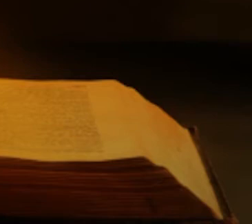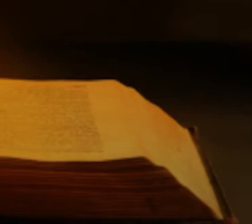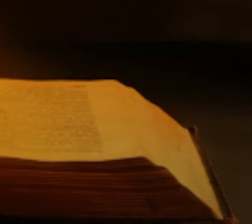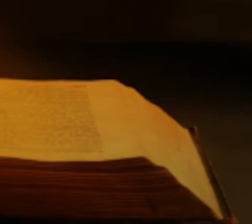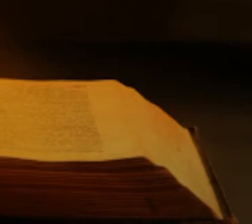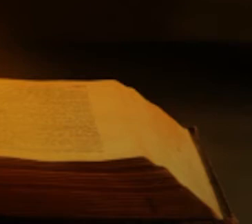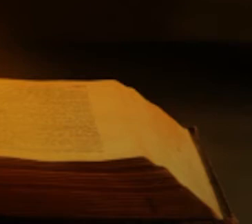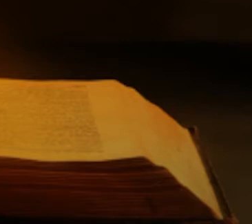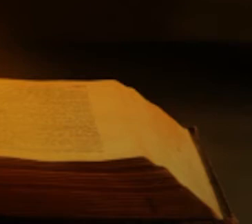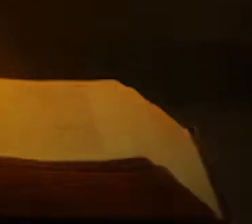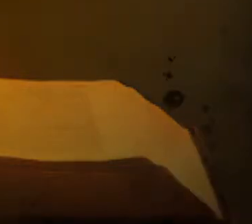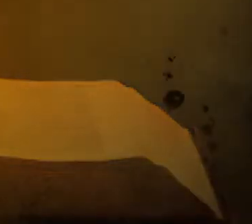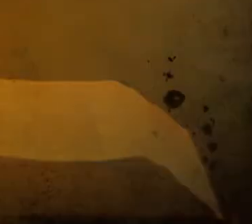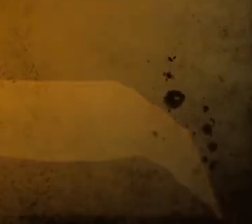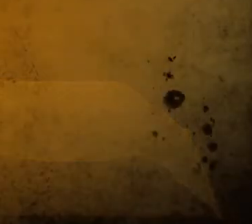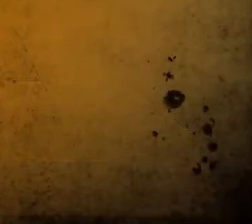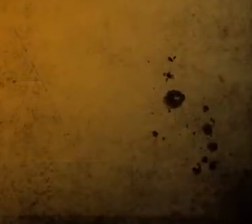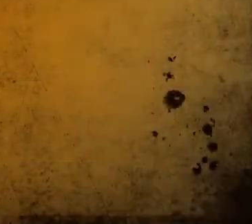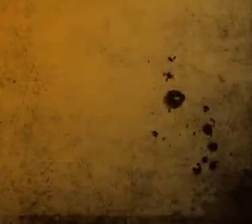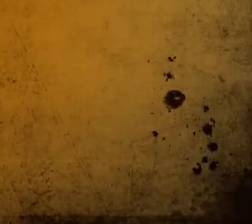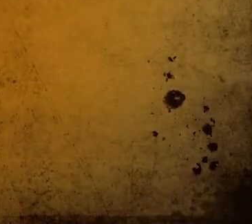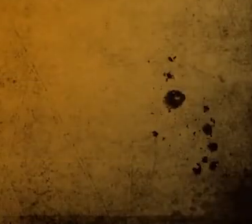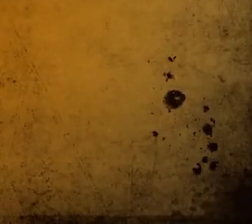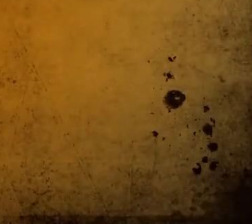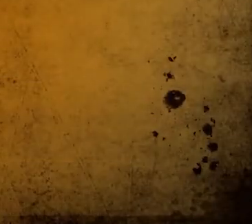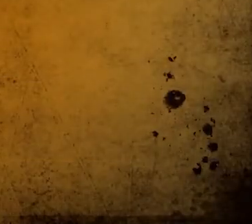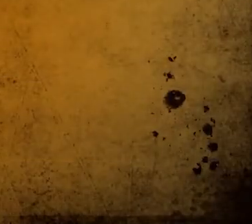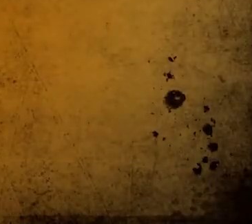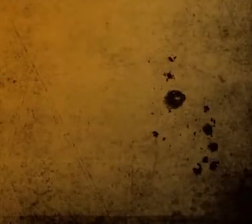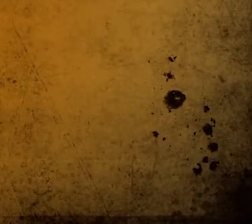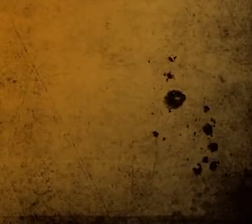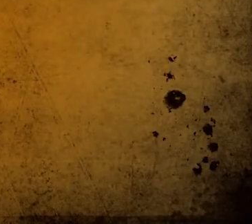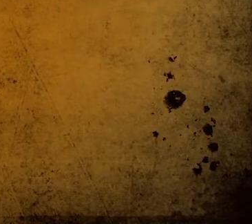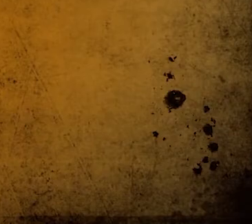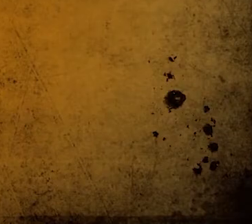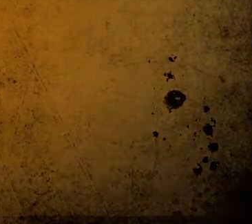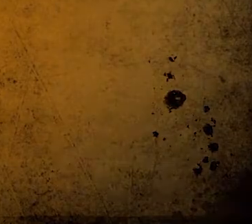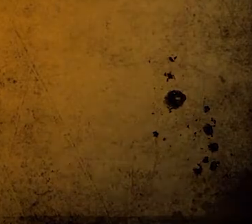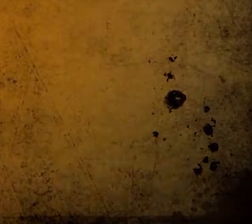Atako amona ni lokola azali mosika, ye azali elongo na yo.